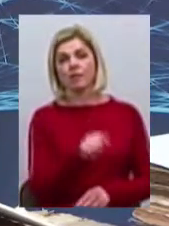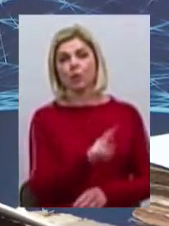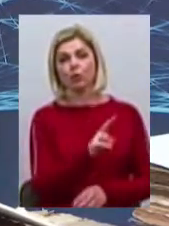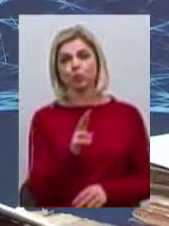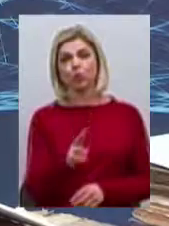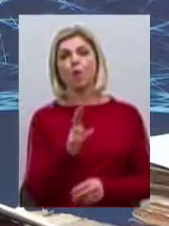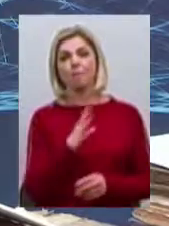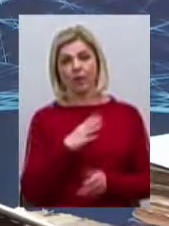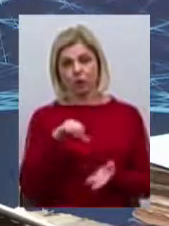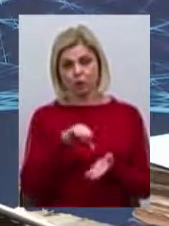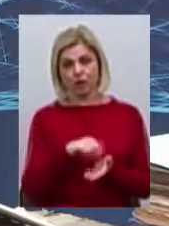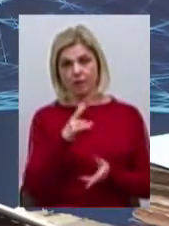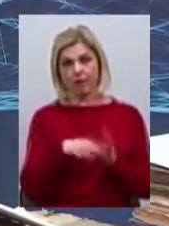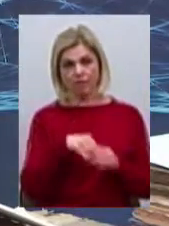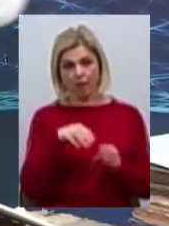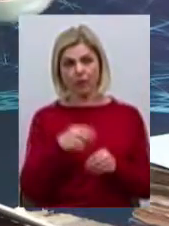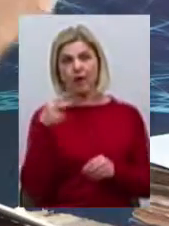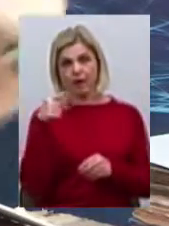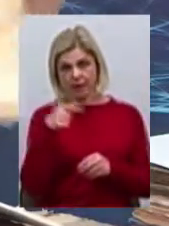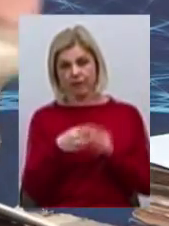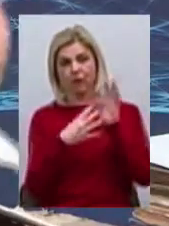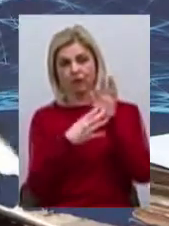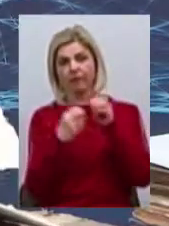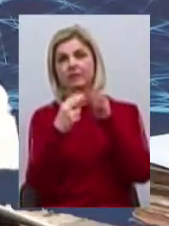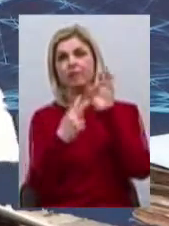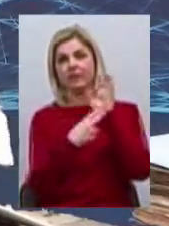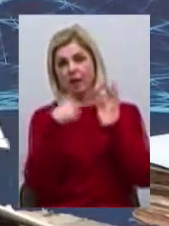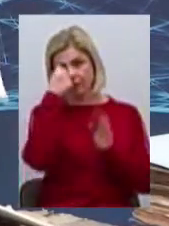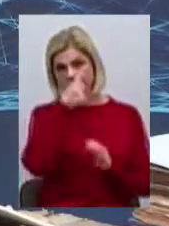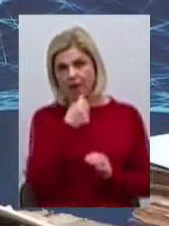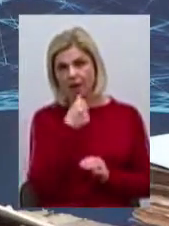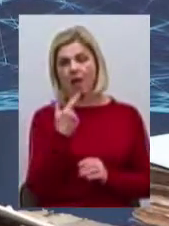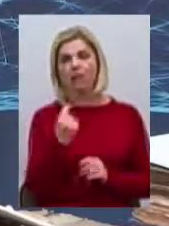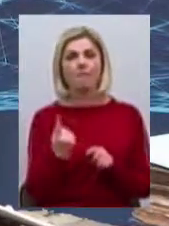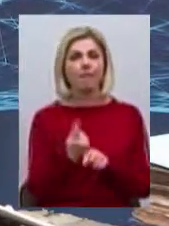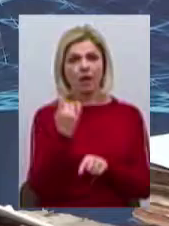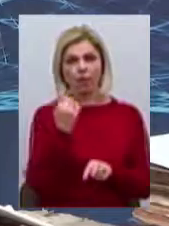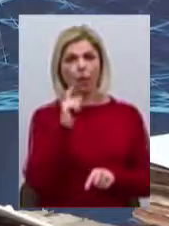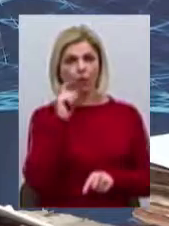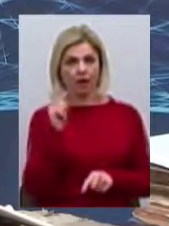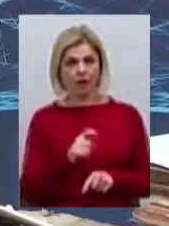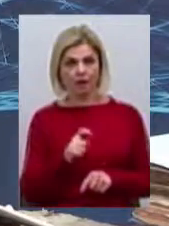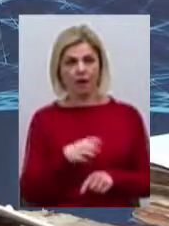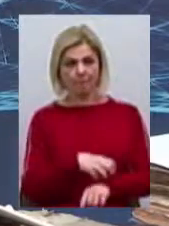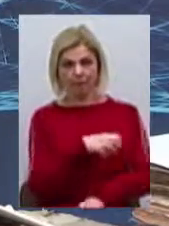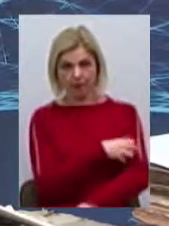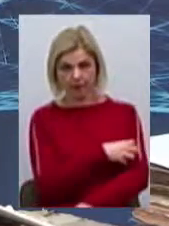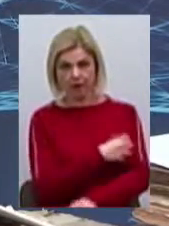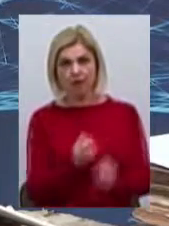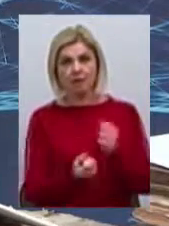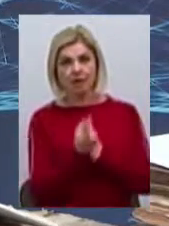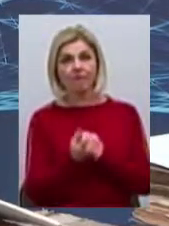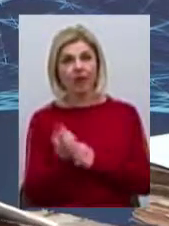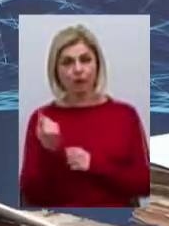йшов на вибори... Це 17-й рік? Це 17-й рік, це ті вибори в Думу, де саме перші українські партії з'являються